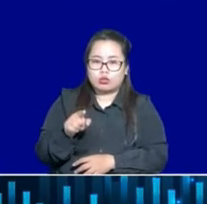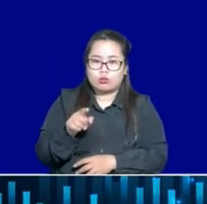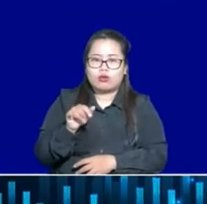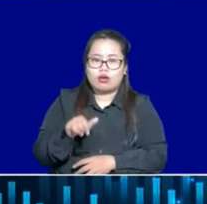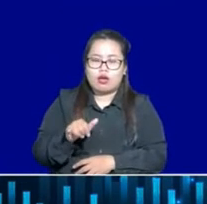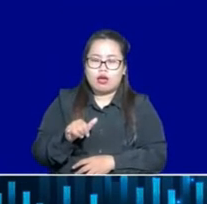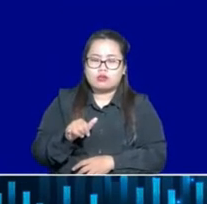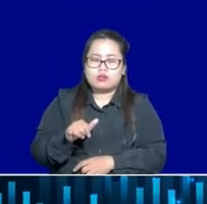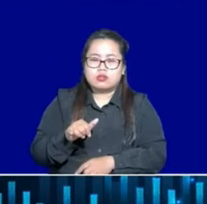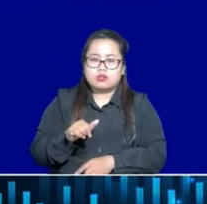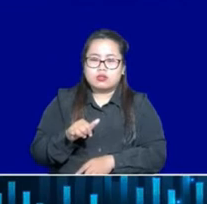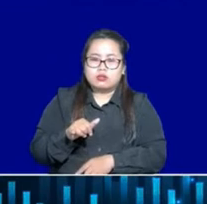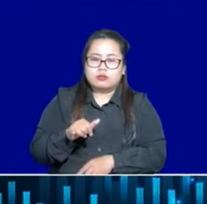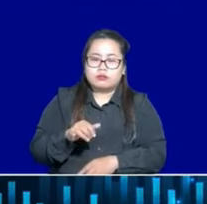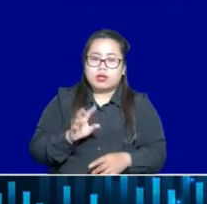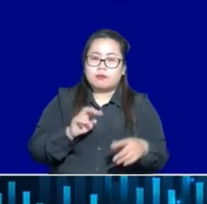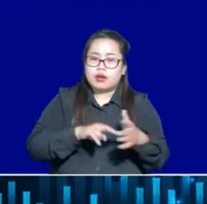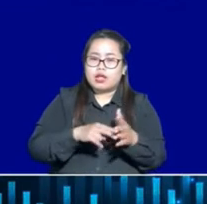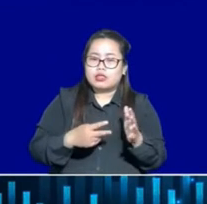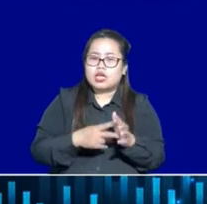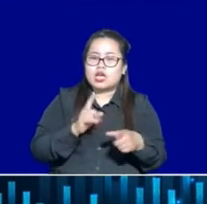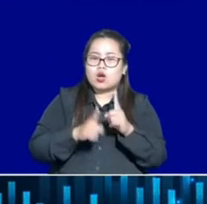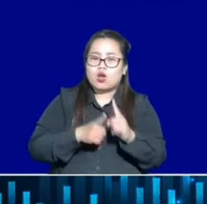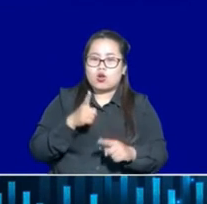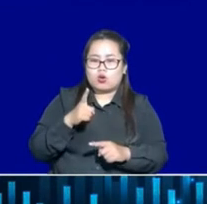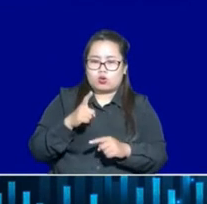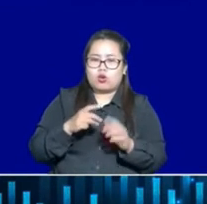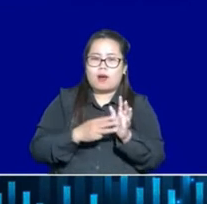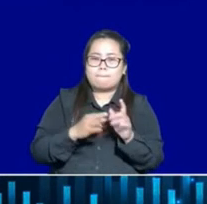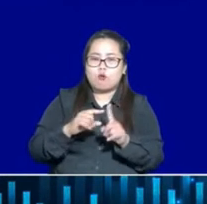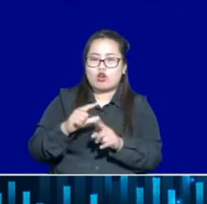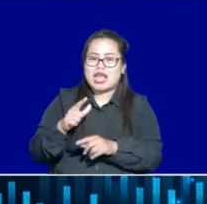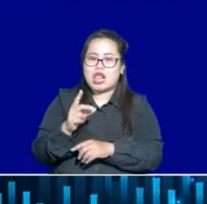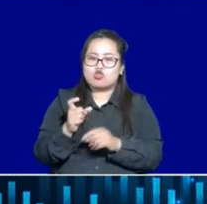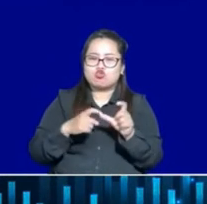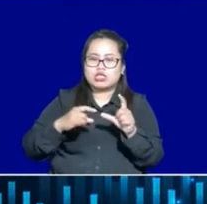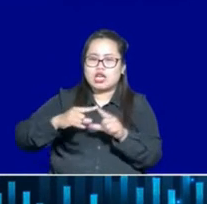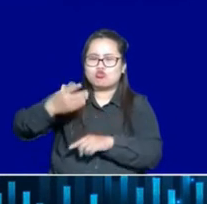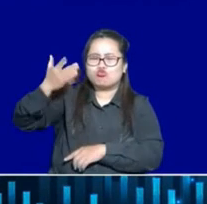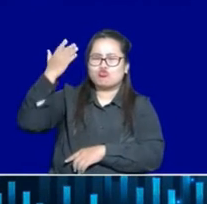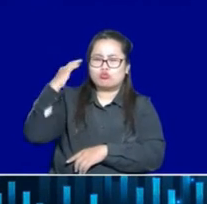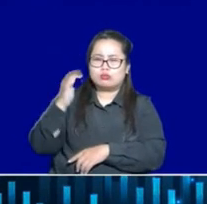dari model-model Rusia yang dulu jadi benar. Karena kalau kita lihat